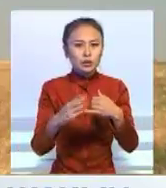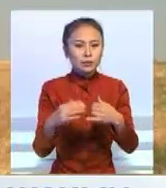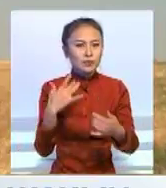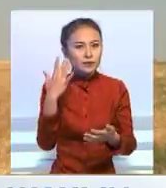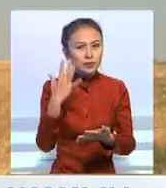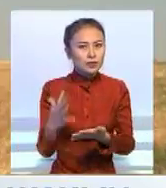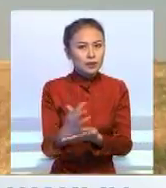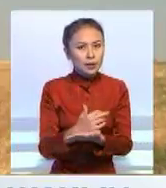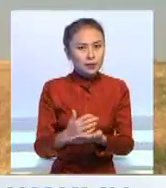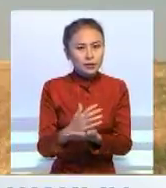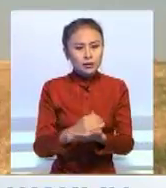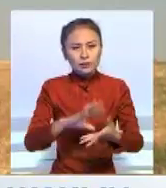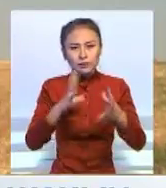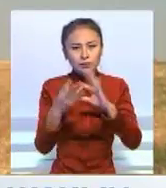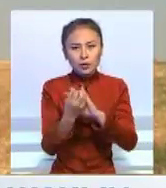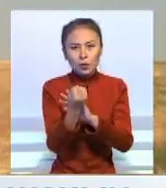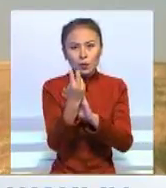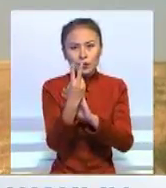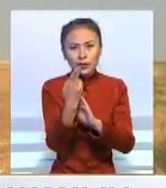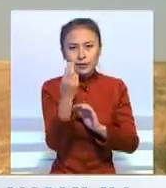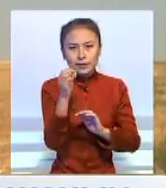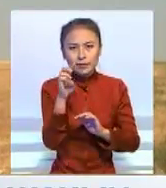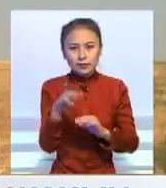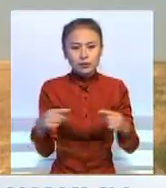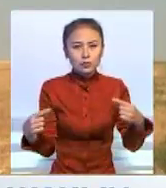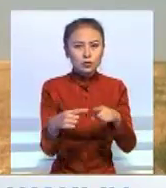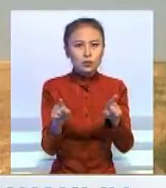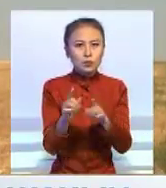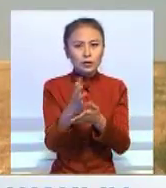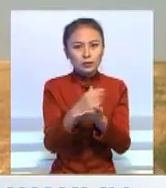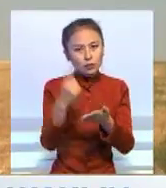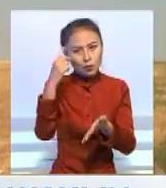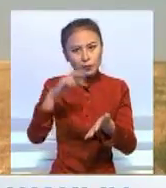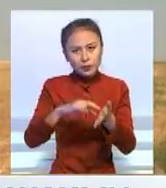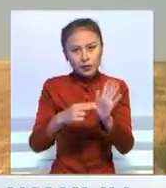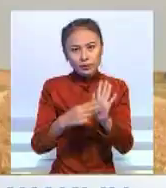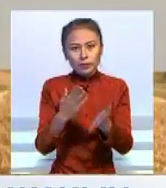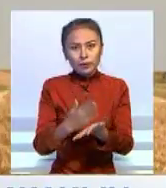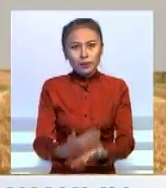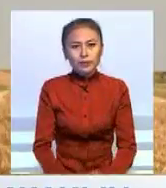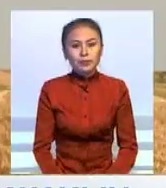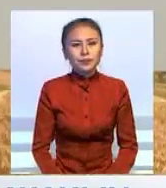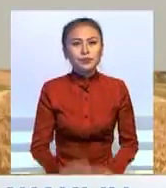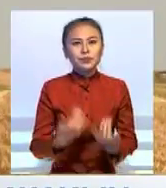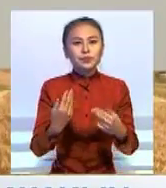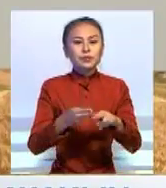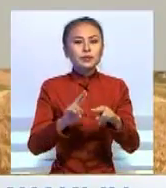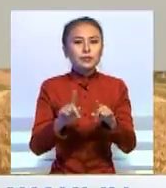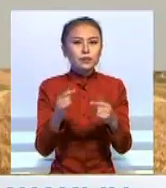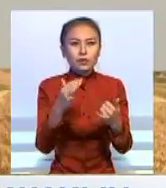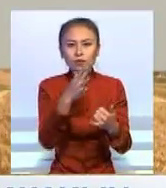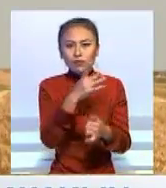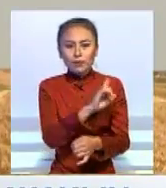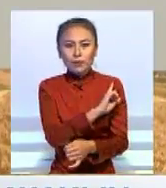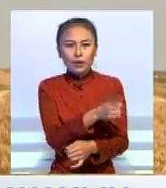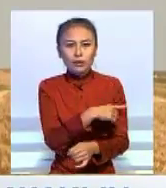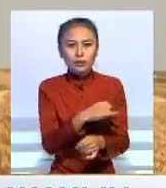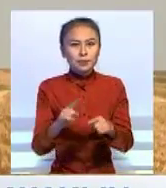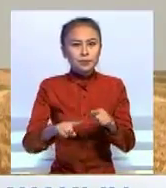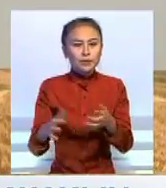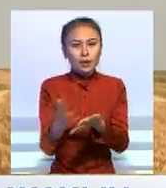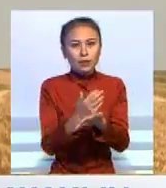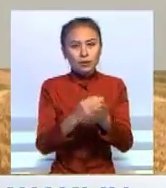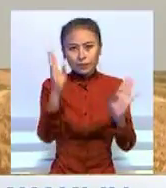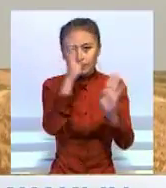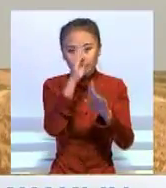орамыз. Биыл 12 центнерден кем өнім алмаймыз деген жоспарымыз бар. Қазір науқанның нағыз қызған шағы. Ауа райының